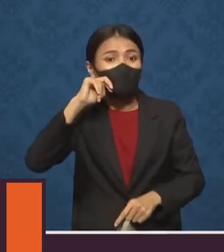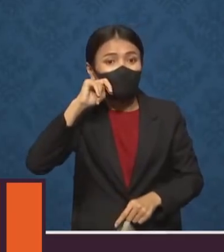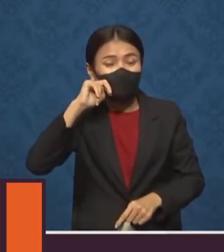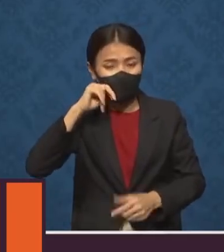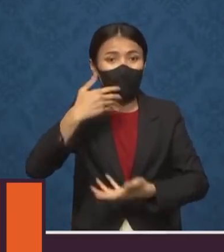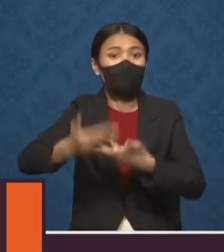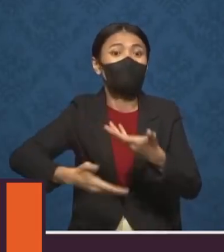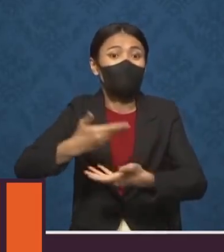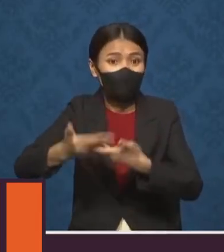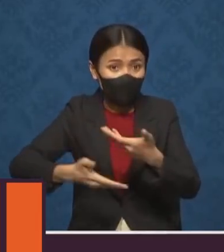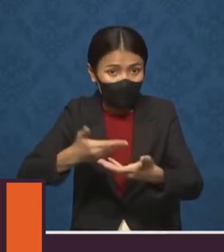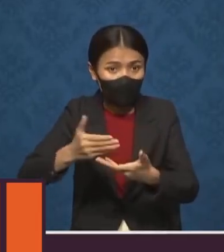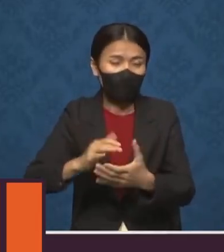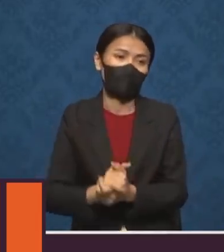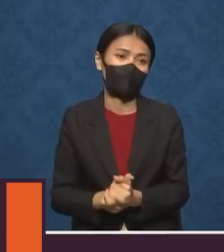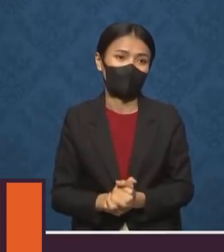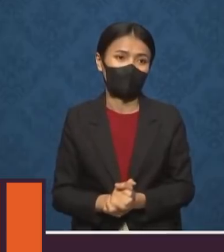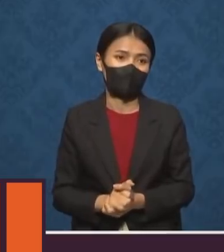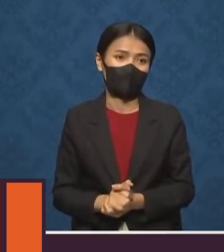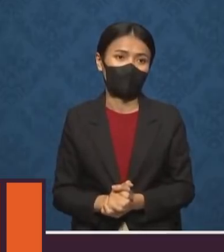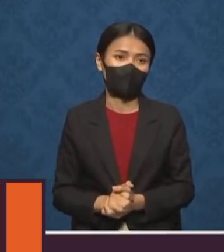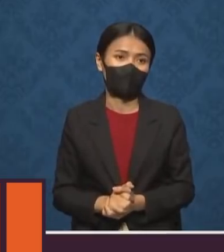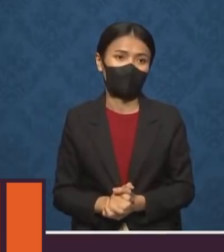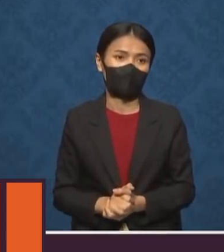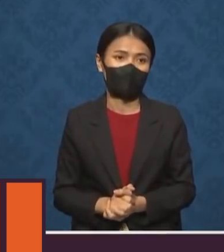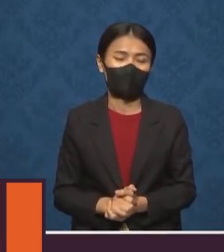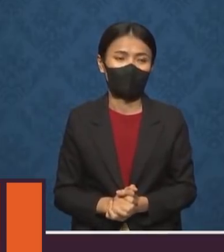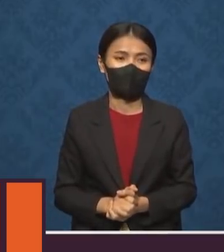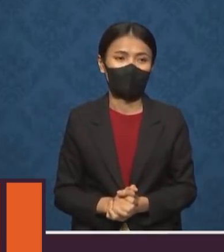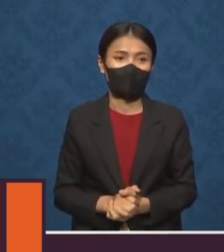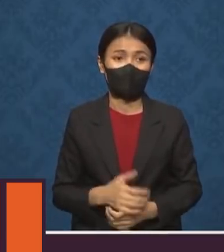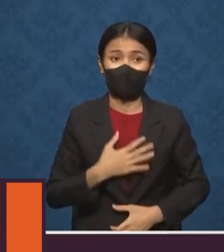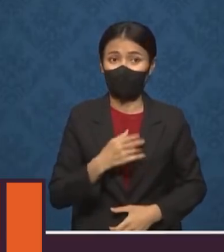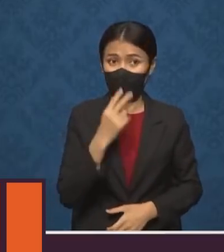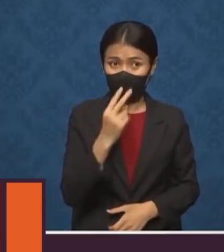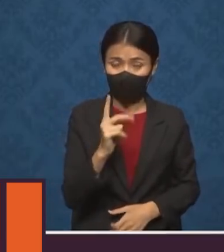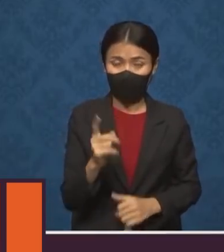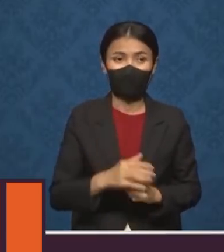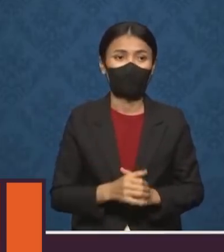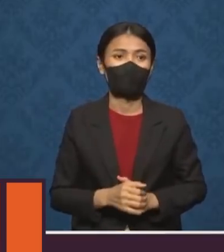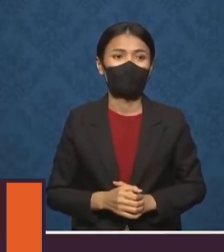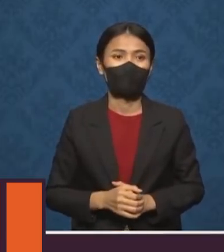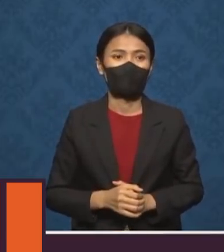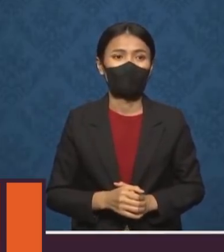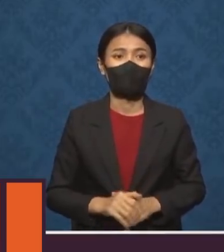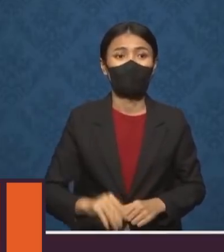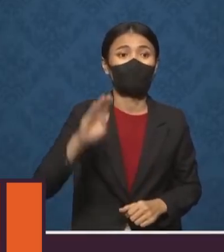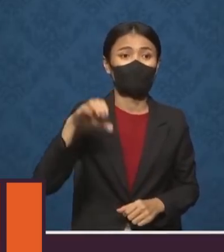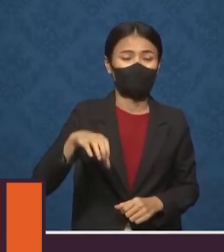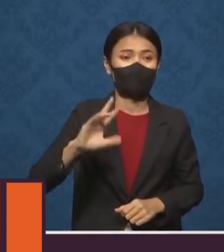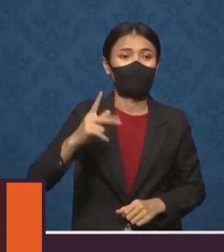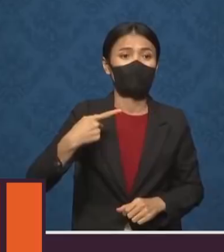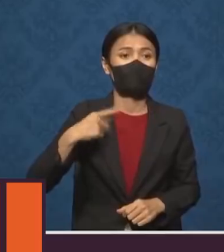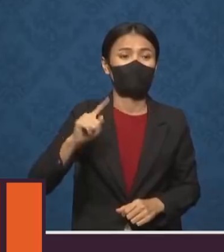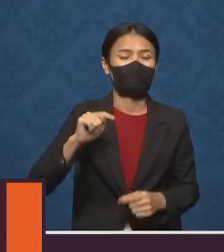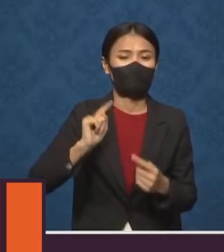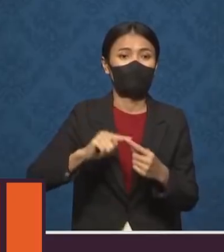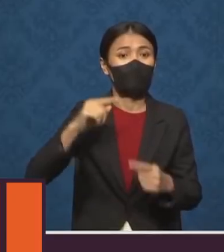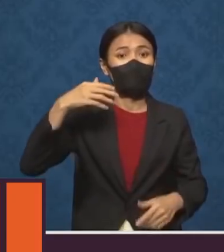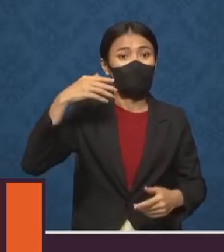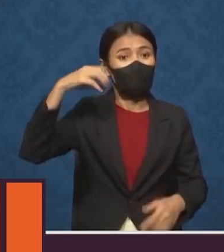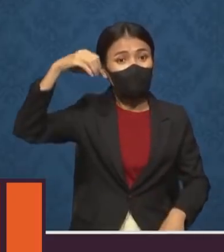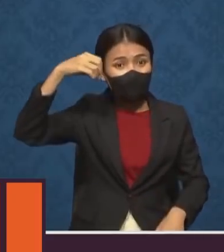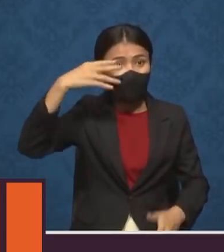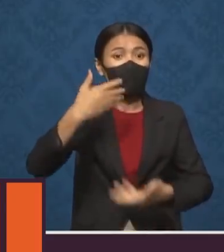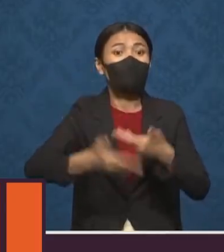บริโภคและเราได้เห็นกลุ่มในทุนที่ได้รับสัมปทานจากการขายกระแสไฟฟ้าและผูกขาดพลังงาน